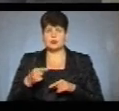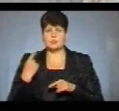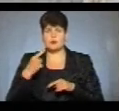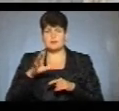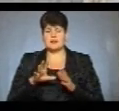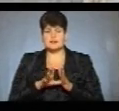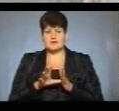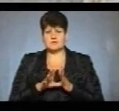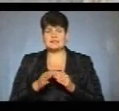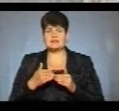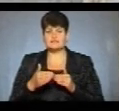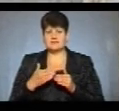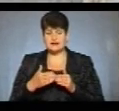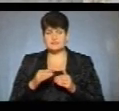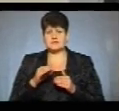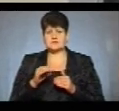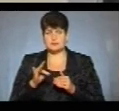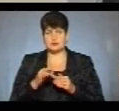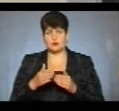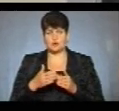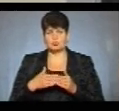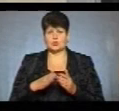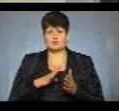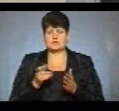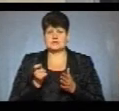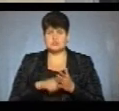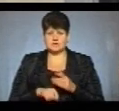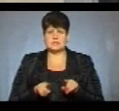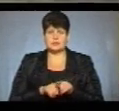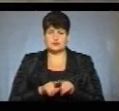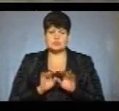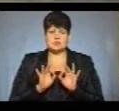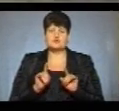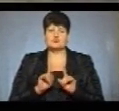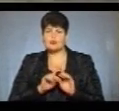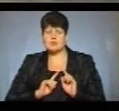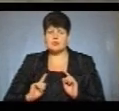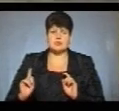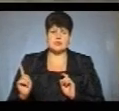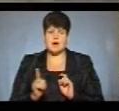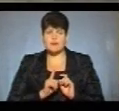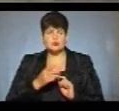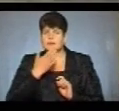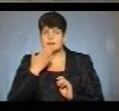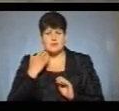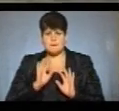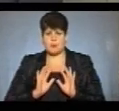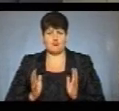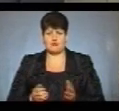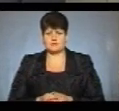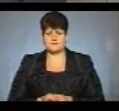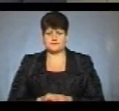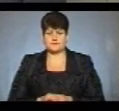Степана Бартківа, двері до трансформаторної будки були зачинені. Також чоловік розповів, чому навколо трансформаторної будки немає огорожі.